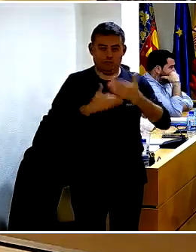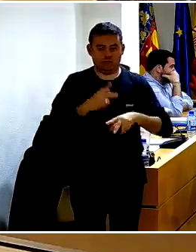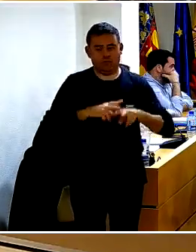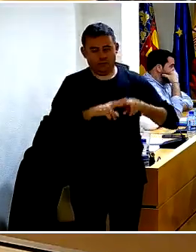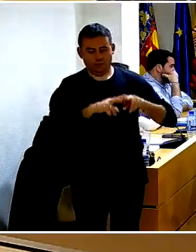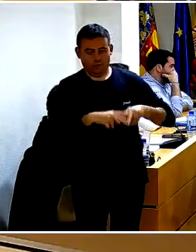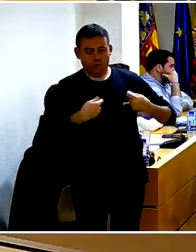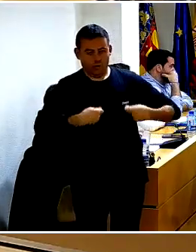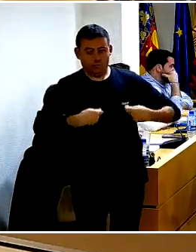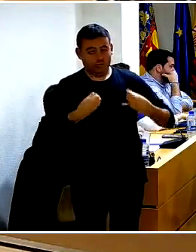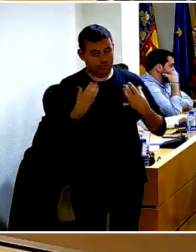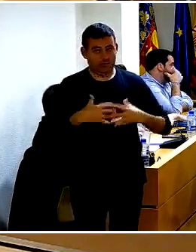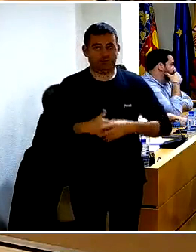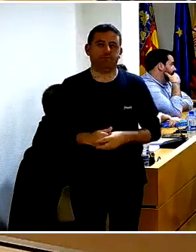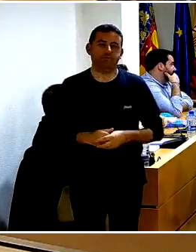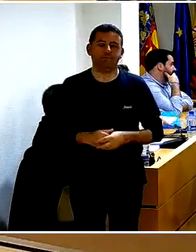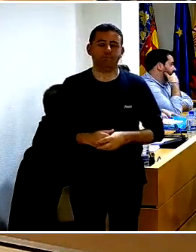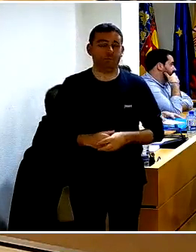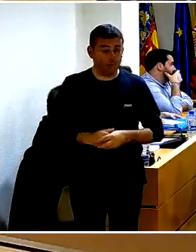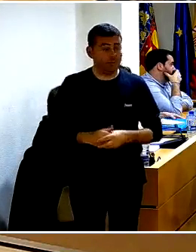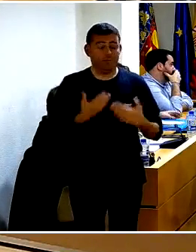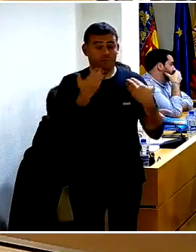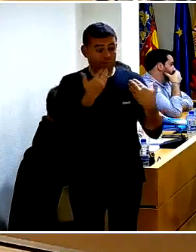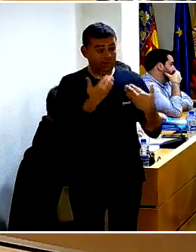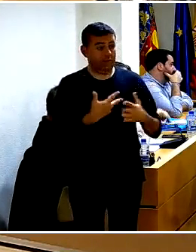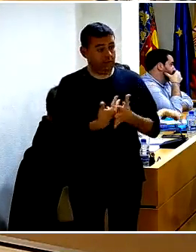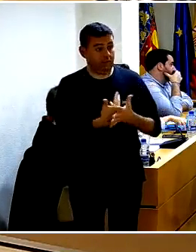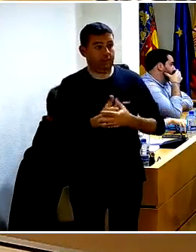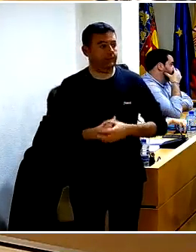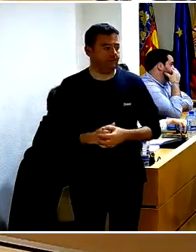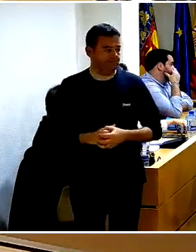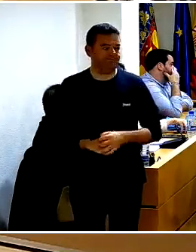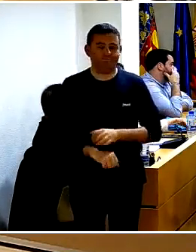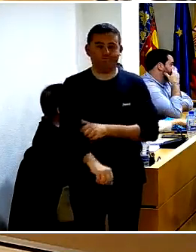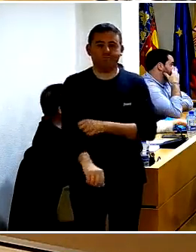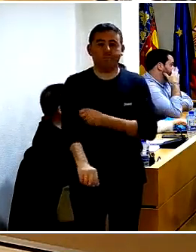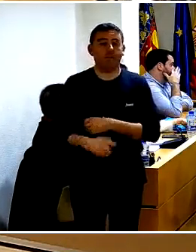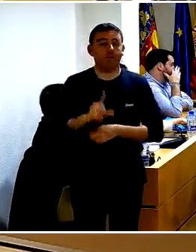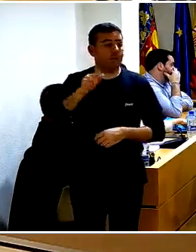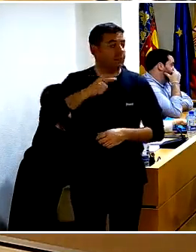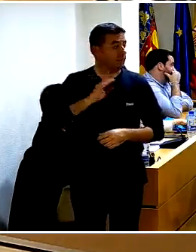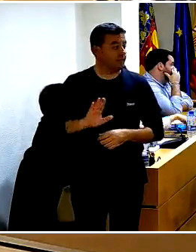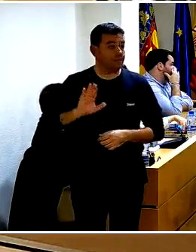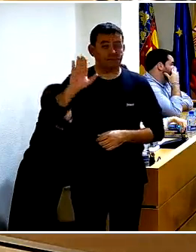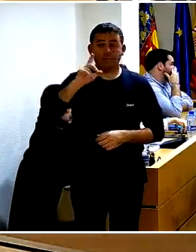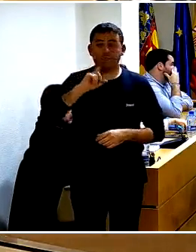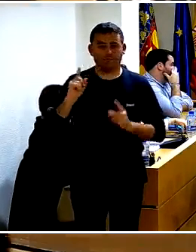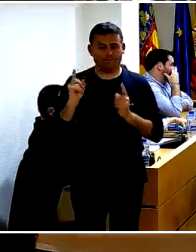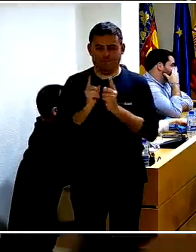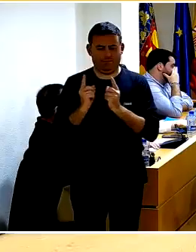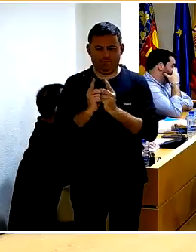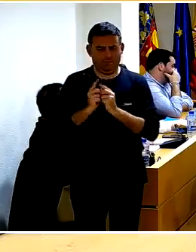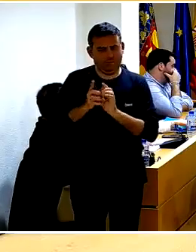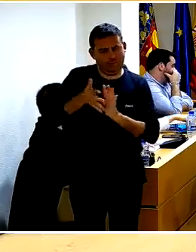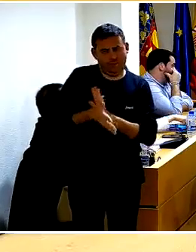Gracias. Vale, moltes gràcies. Més paraules? Pep Val, per a la rèplica. Sí, de manera breu vull contestar al